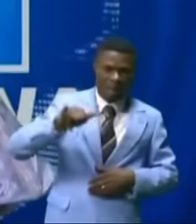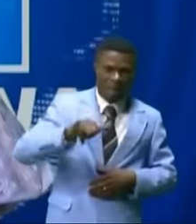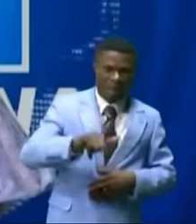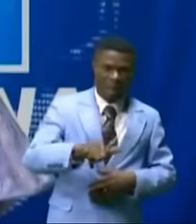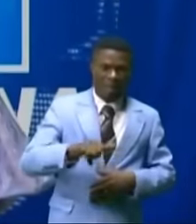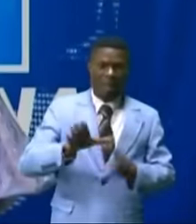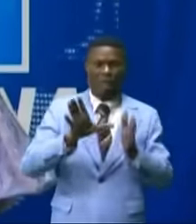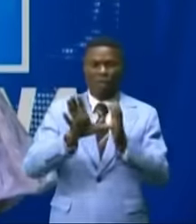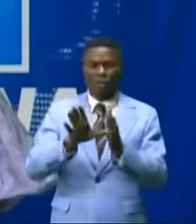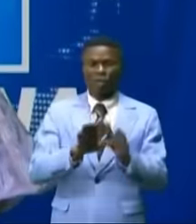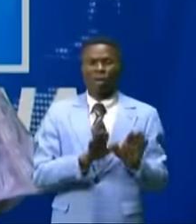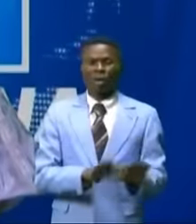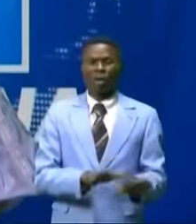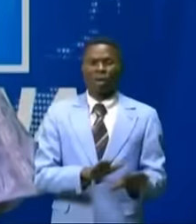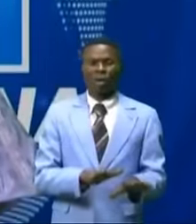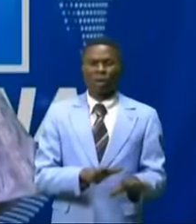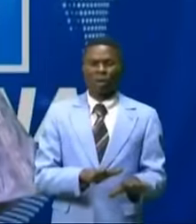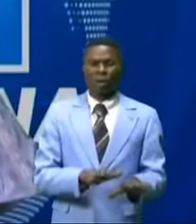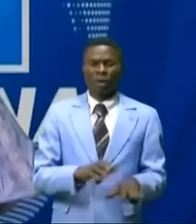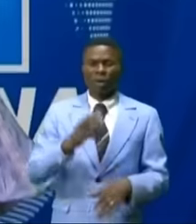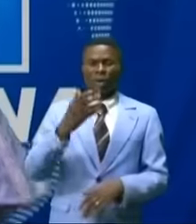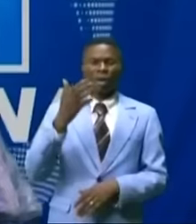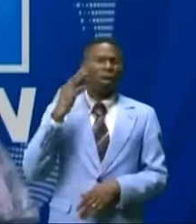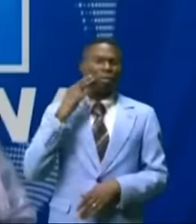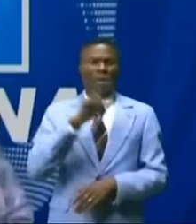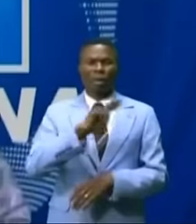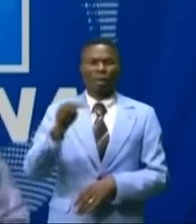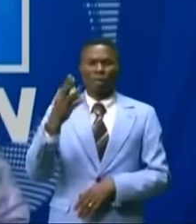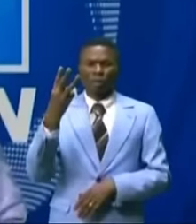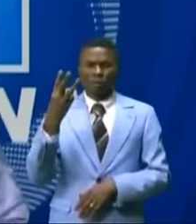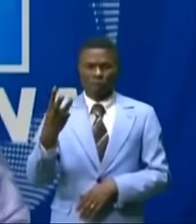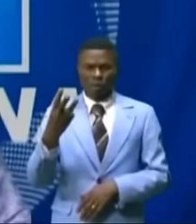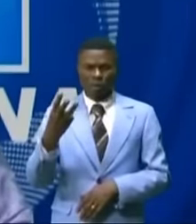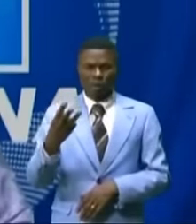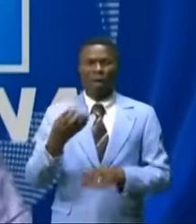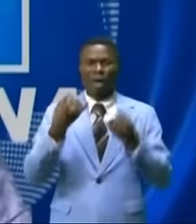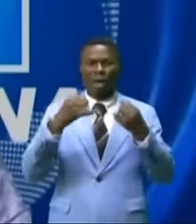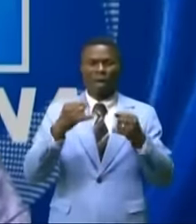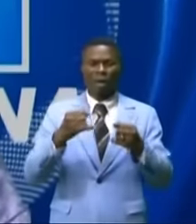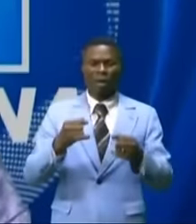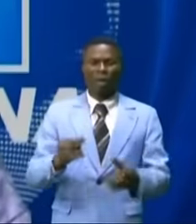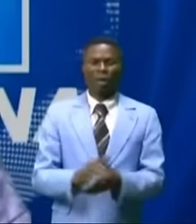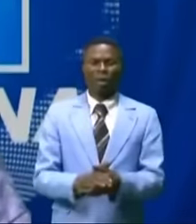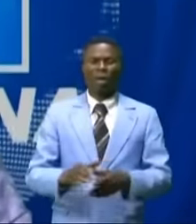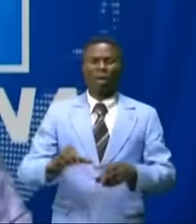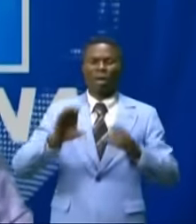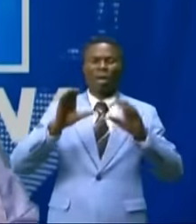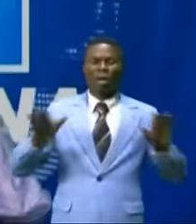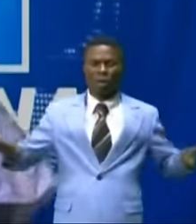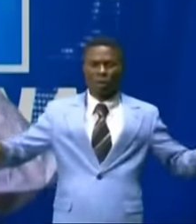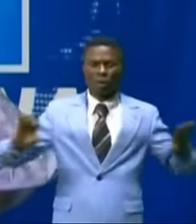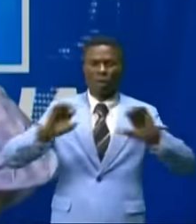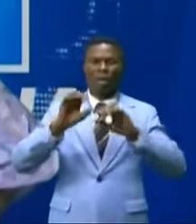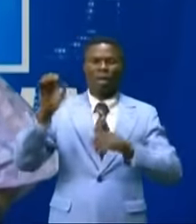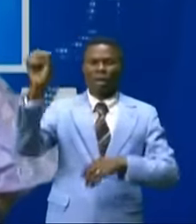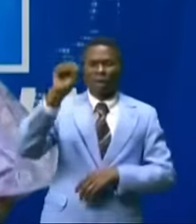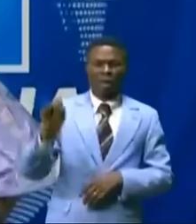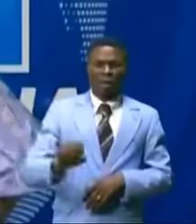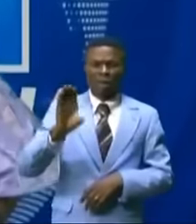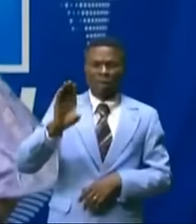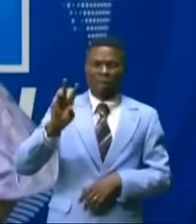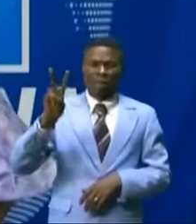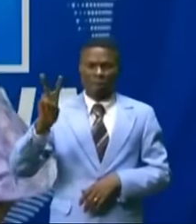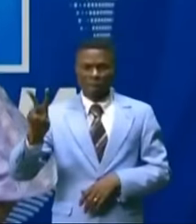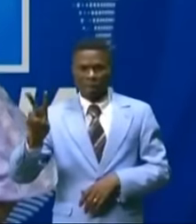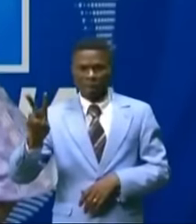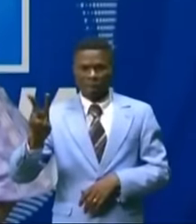cette image datant de mars 2023, réactualisée pour charger la compagnie aérienne SGL Aeronautica.